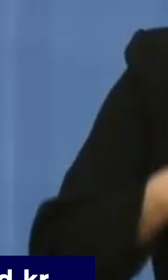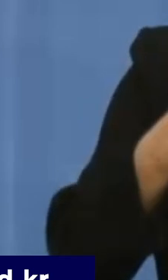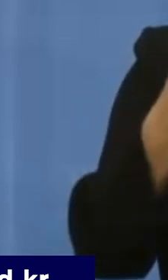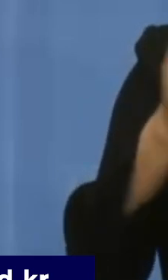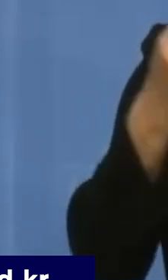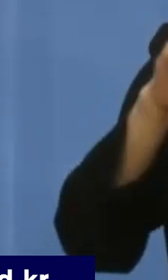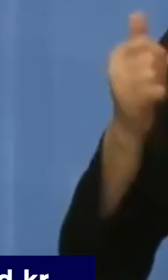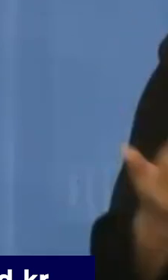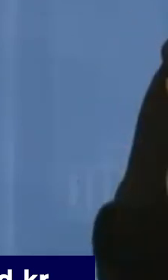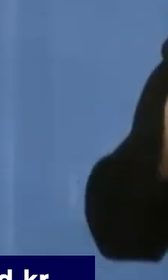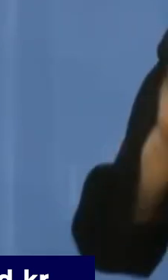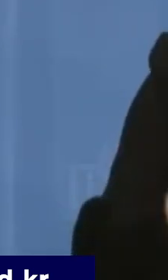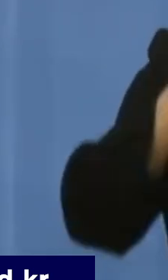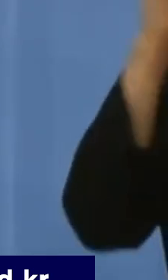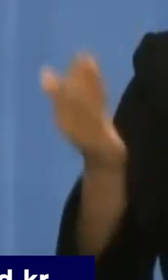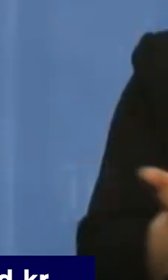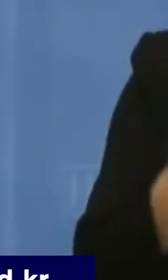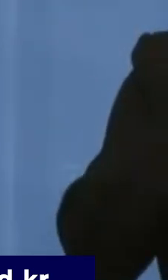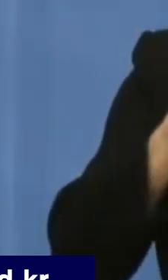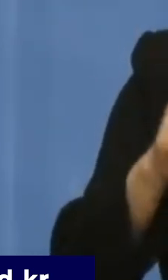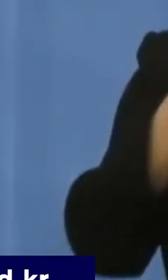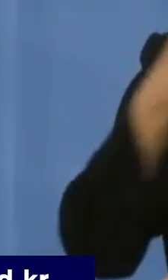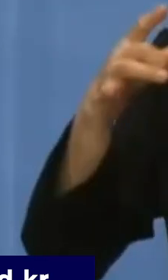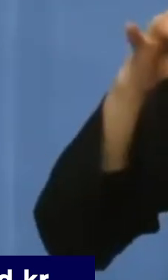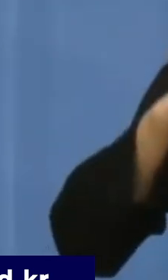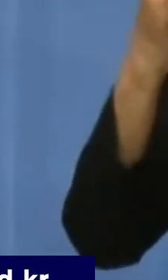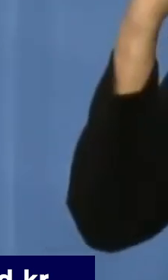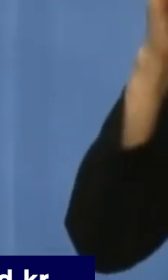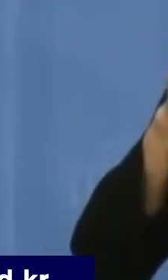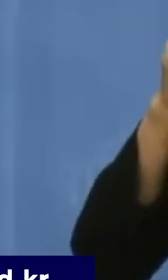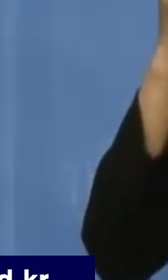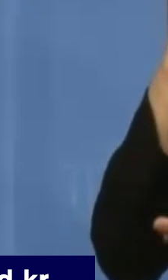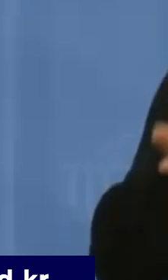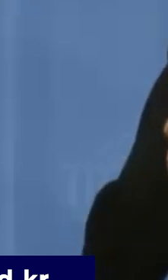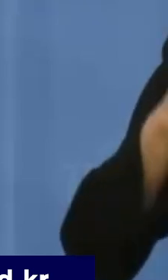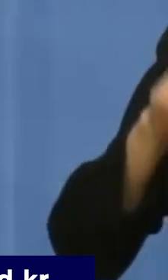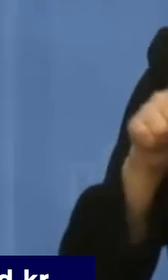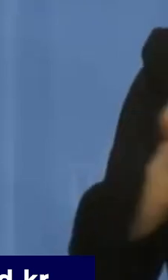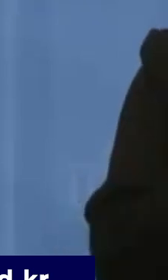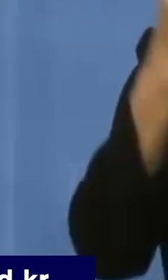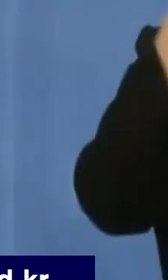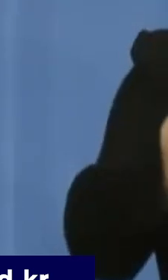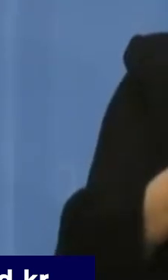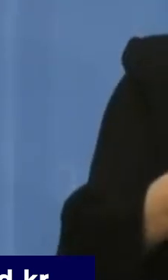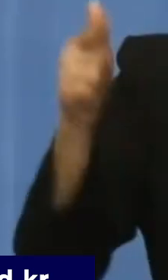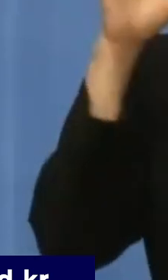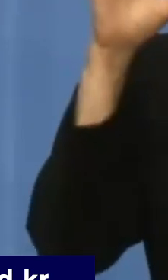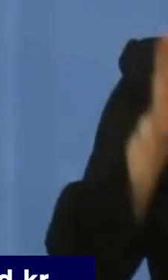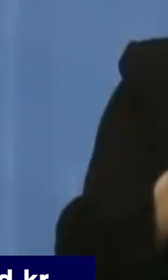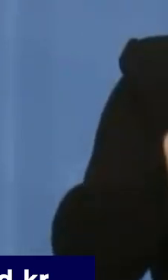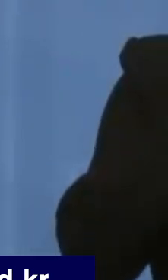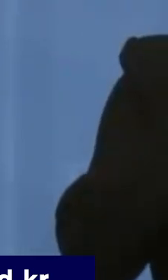정의당은 대장동 개발 사업 전반 의혹을 수사해야 한다는 큰 틀에서의 원칙대로 대장동 특검의 수사 대상 확대에